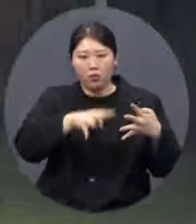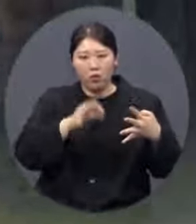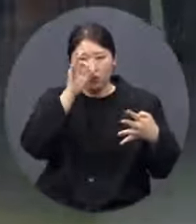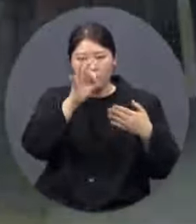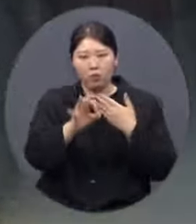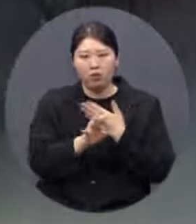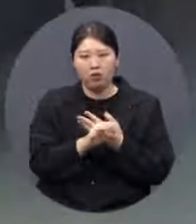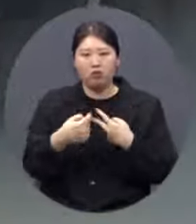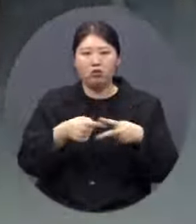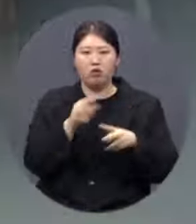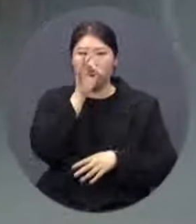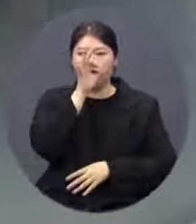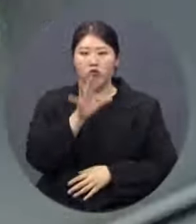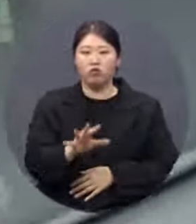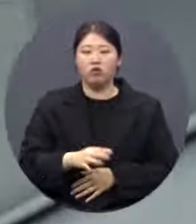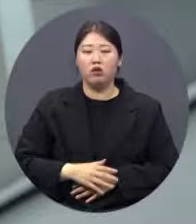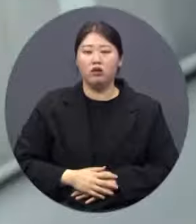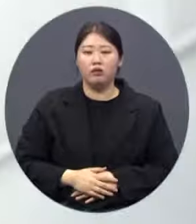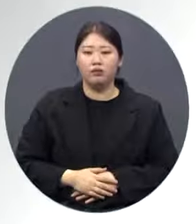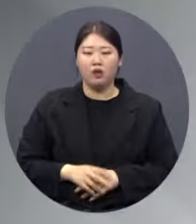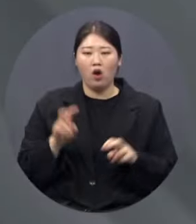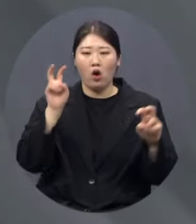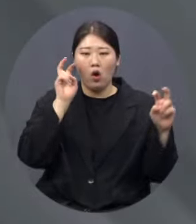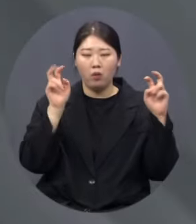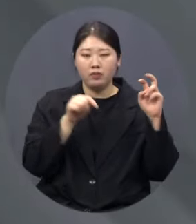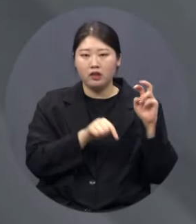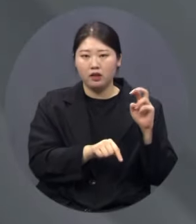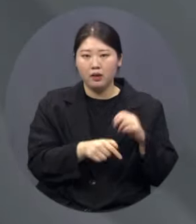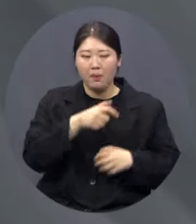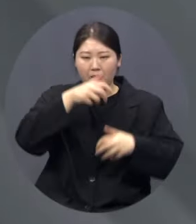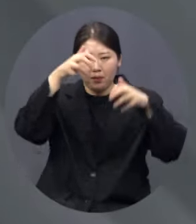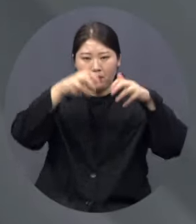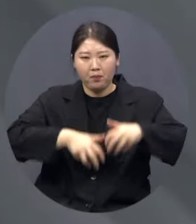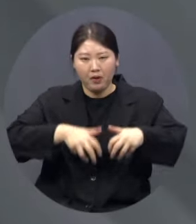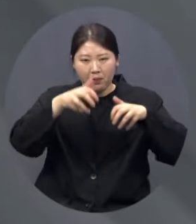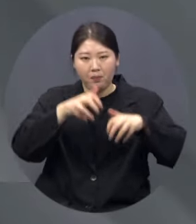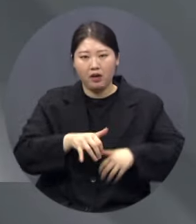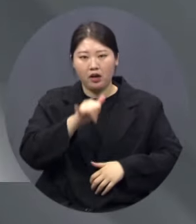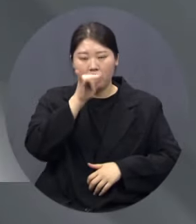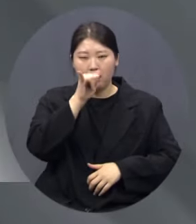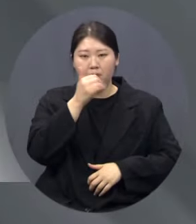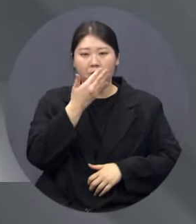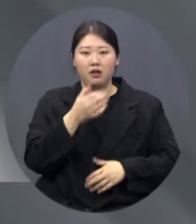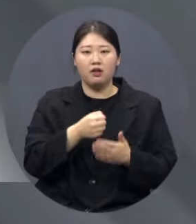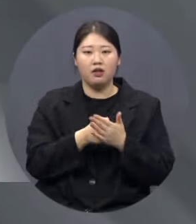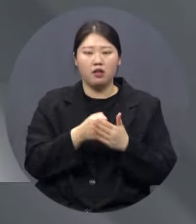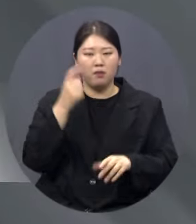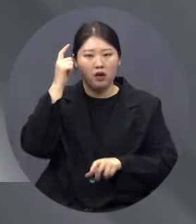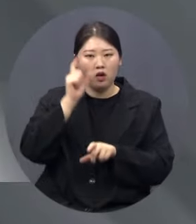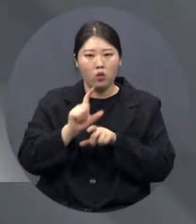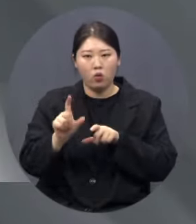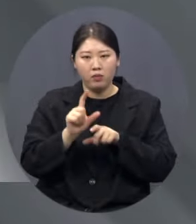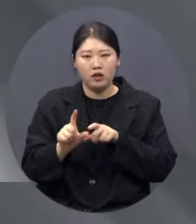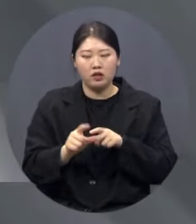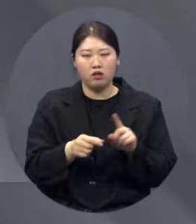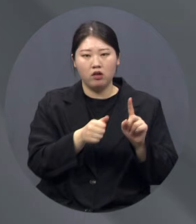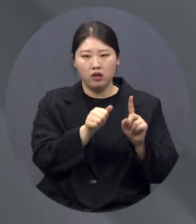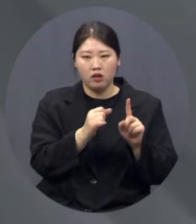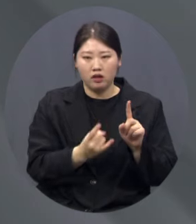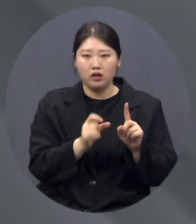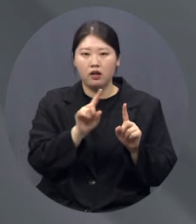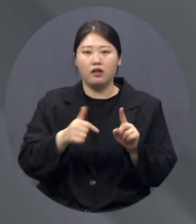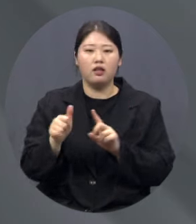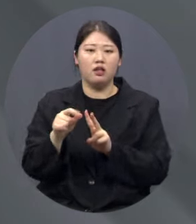납득하기 어렵습니다 업체측은 비가 올 상황까지 대비해 1안과 2안으로 나눠서 행사를